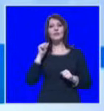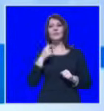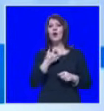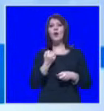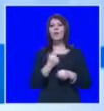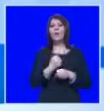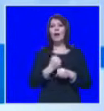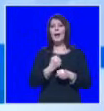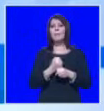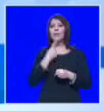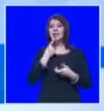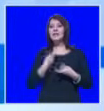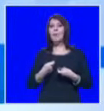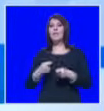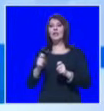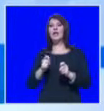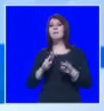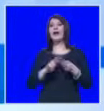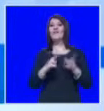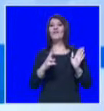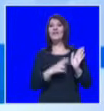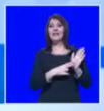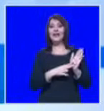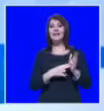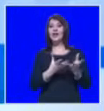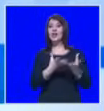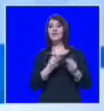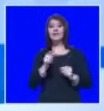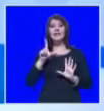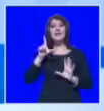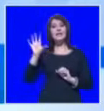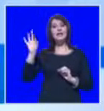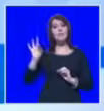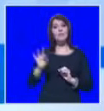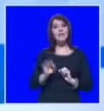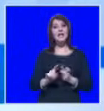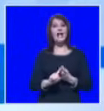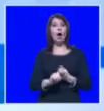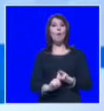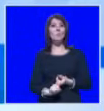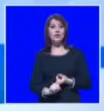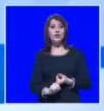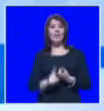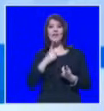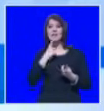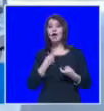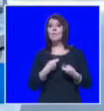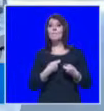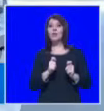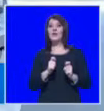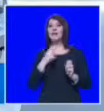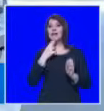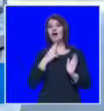с продажба на винетки и взима по 7% комисионна за всяка една продадена винетка? Бизнеса